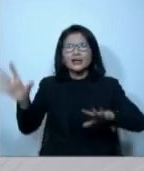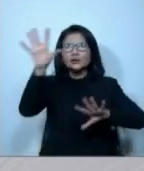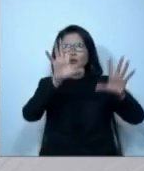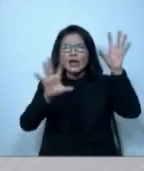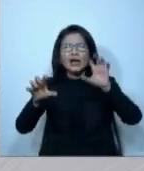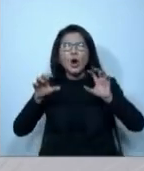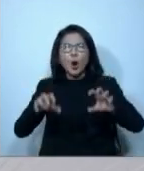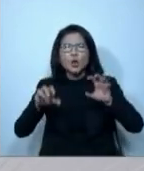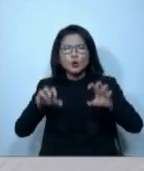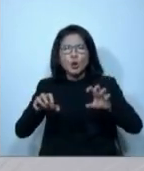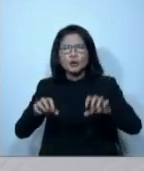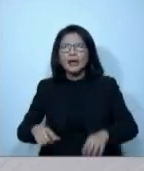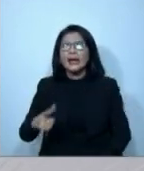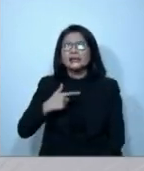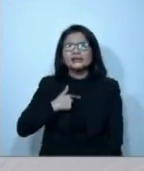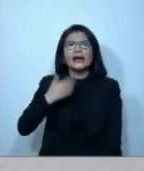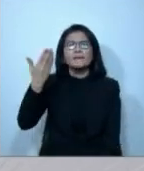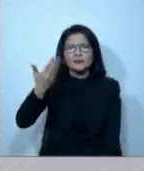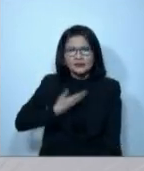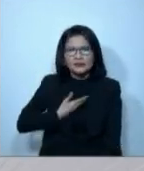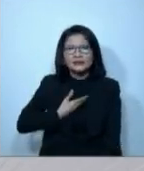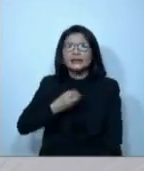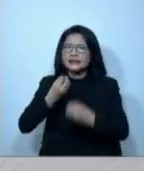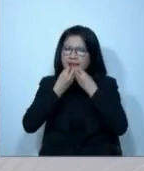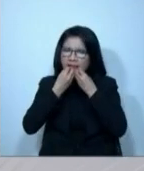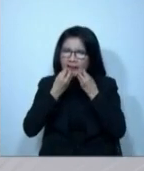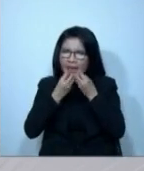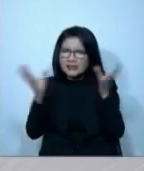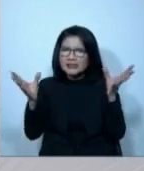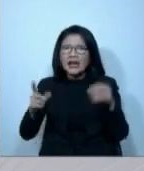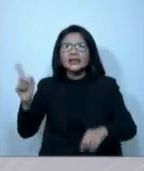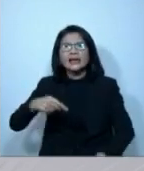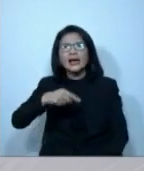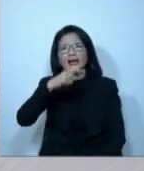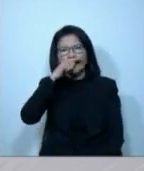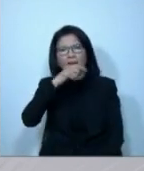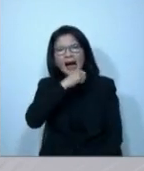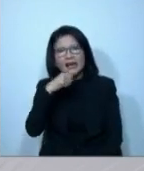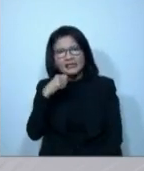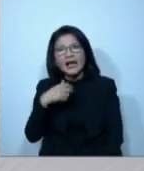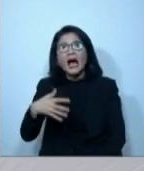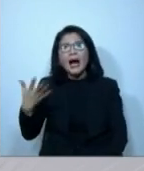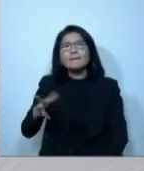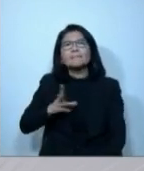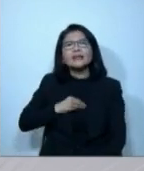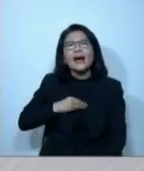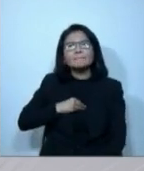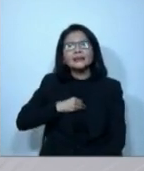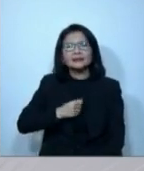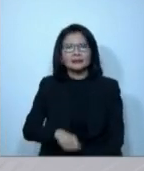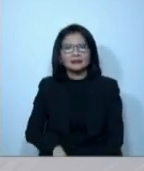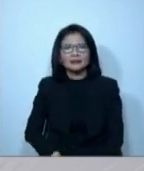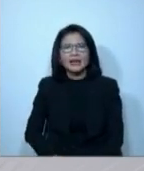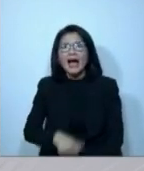terjadi, saya ingin dapat statement yang clear dari Mas Anies. Apa pendapat Mas Anies ketika